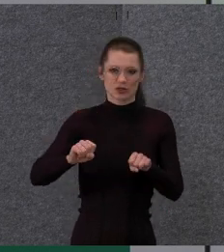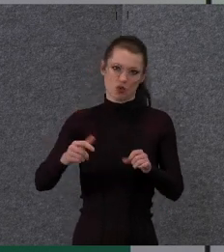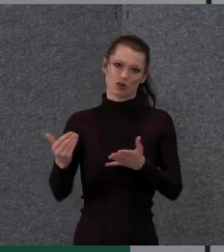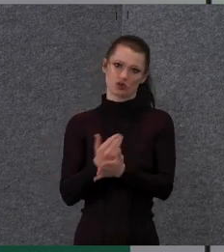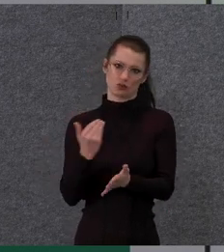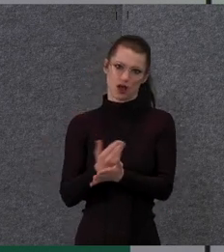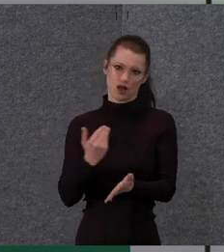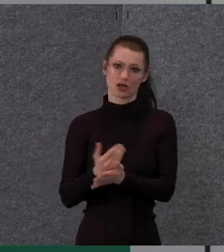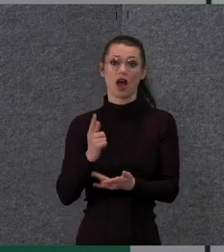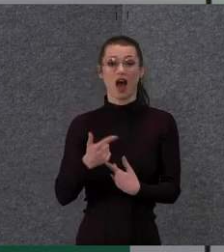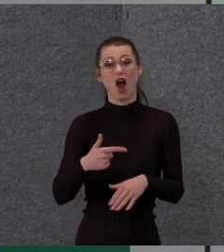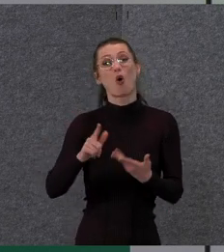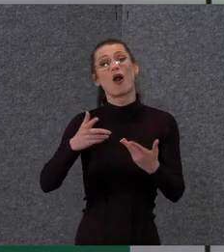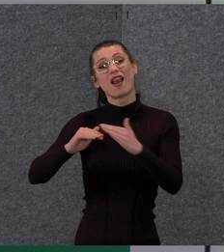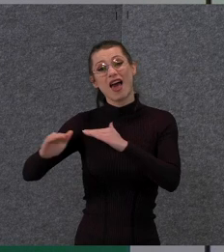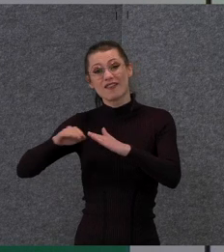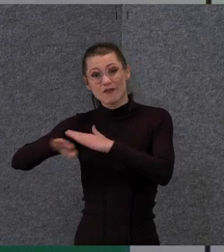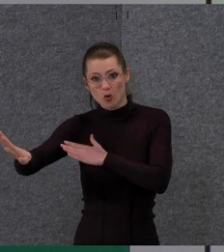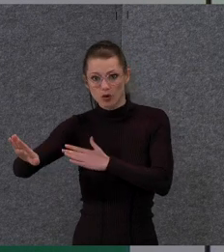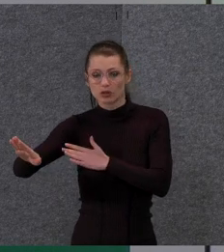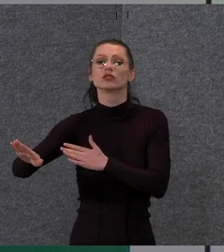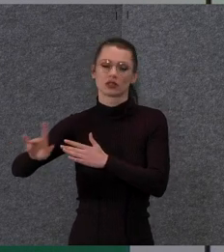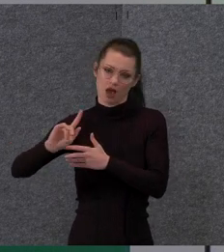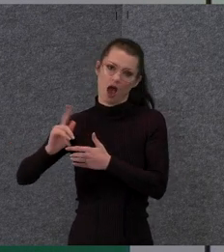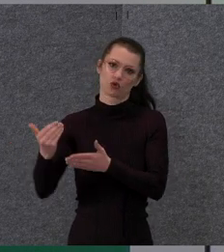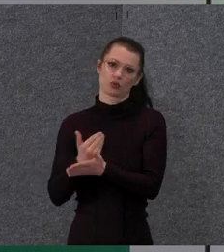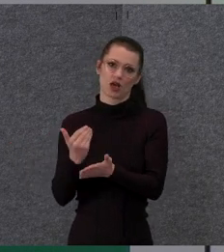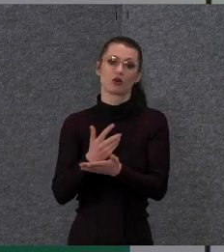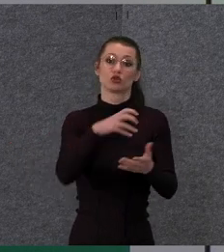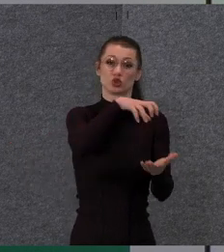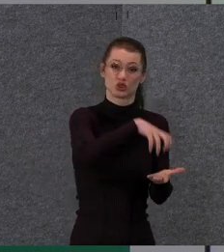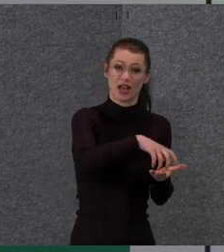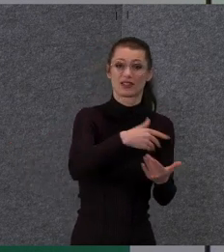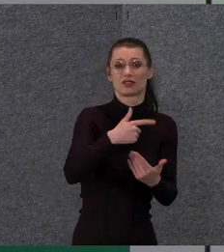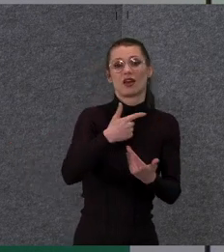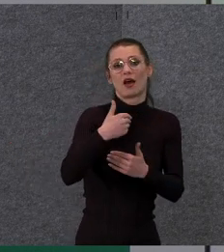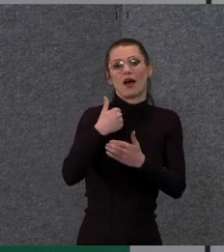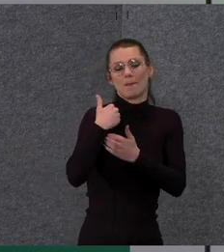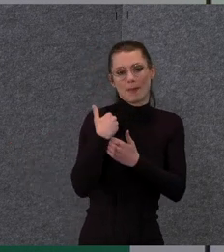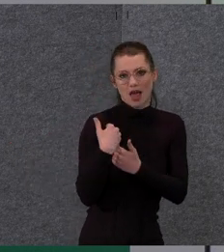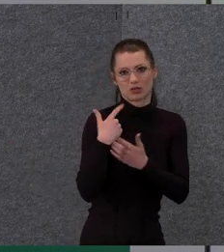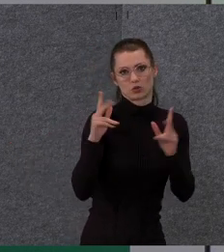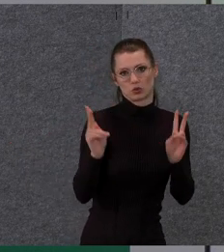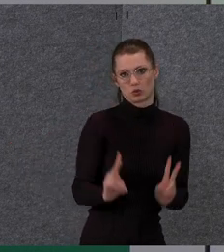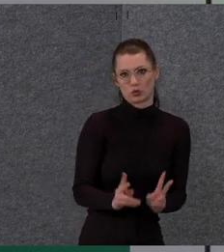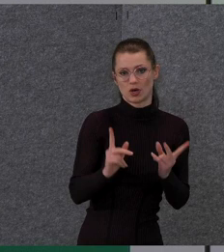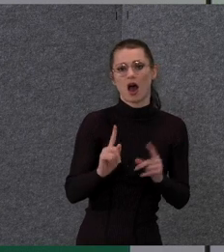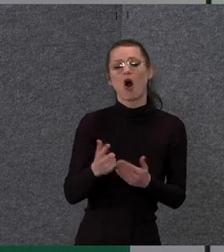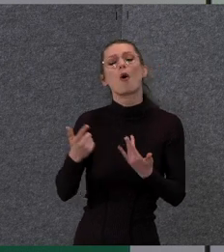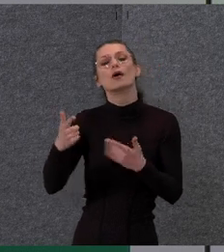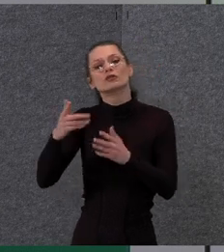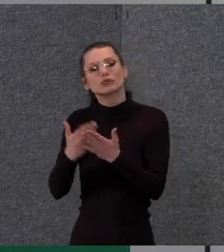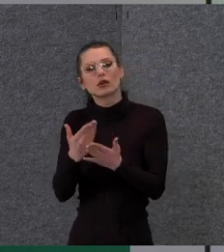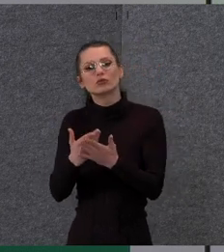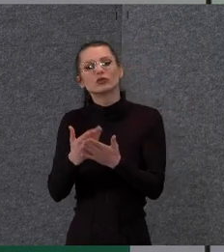Landflucht stoppen und die Städte enorm entlasten. Und Bürotürme können als Sozialwohnungen umgenutzt werden. Und das